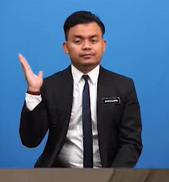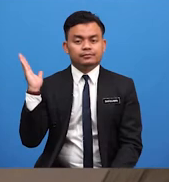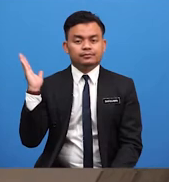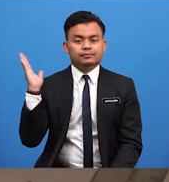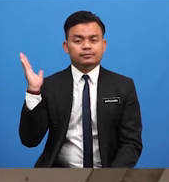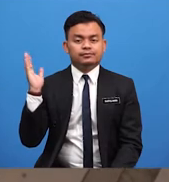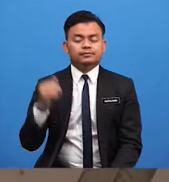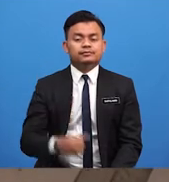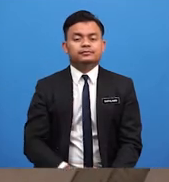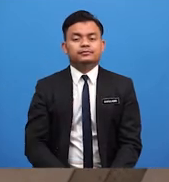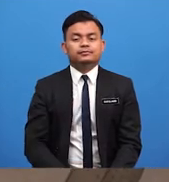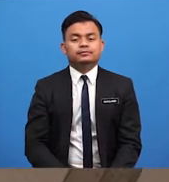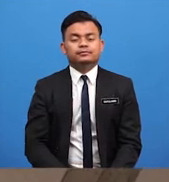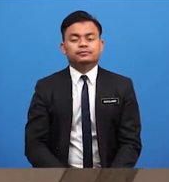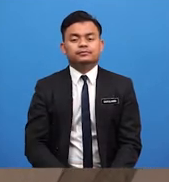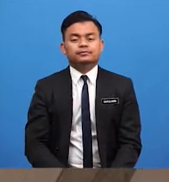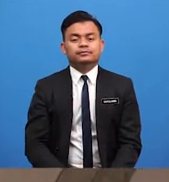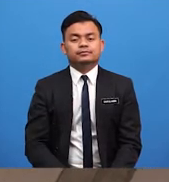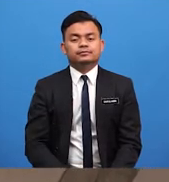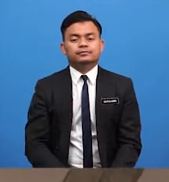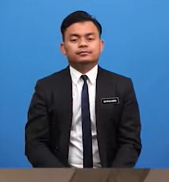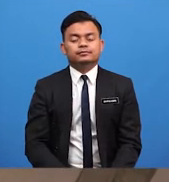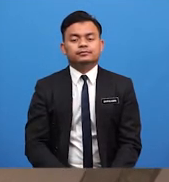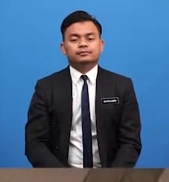1/4 biji bawang besar Holland.